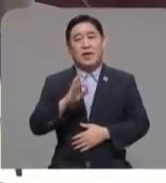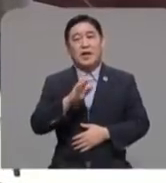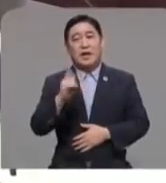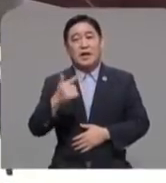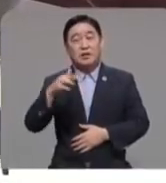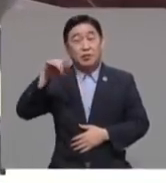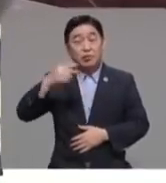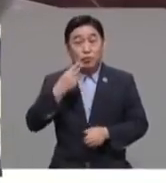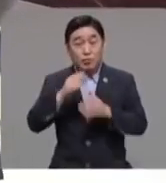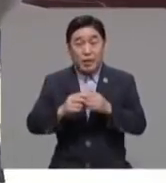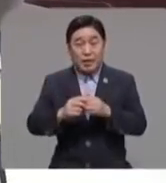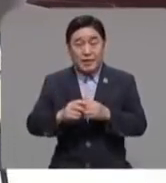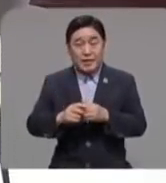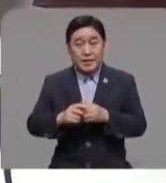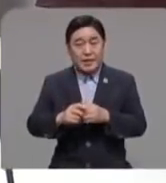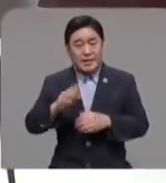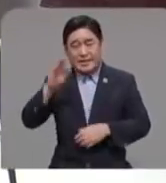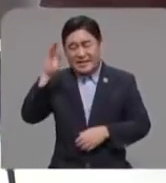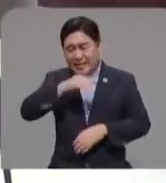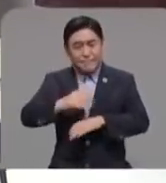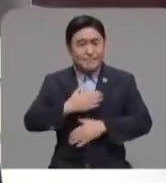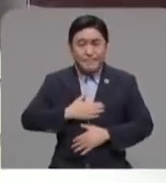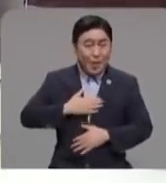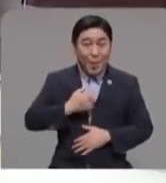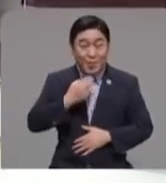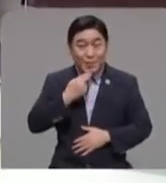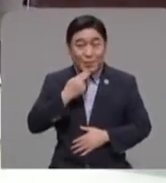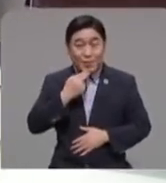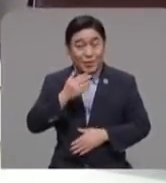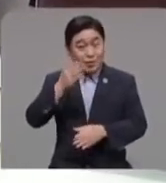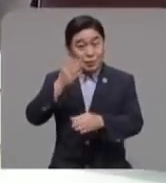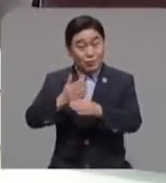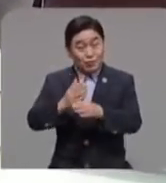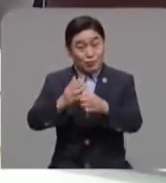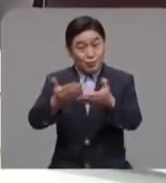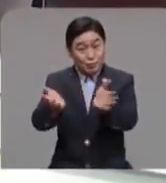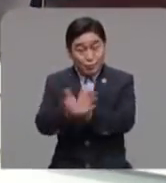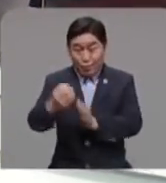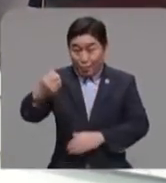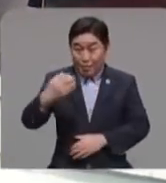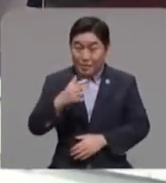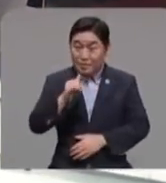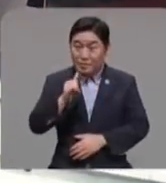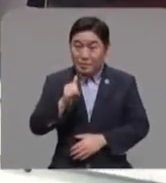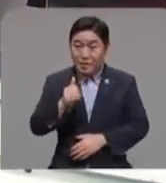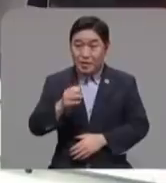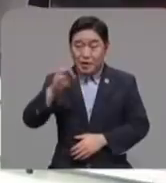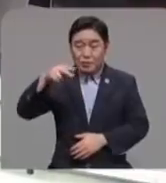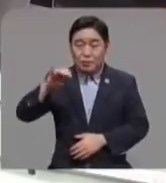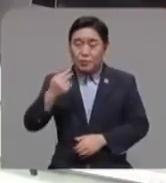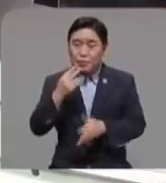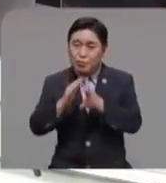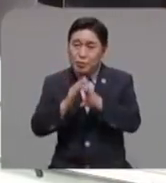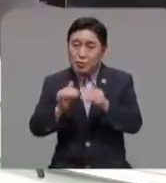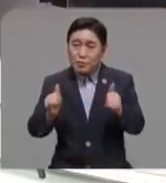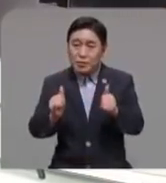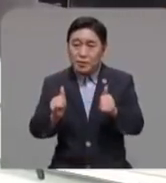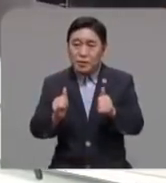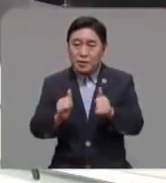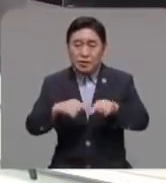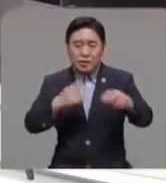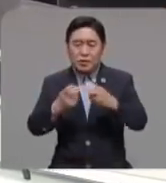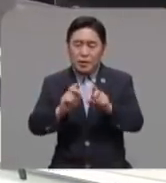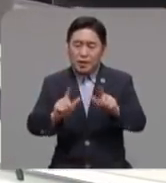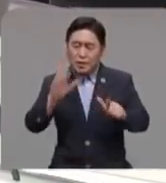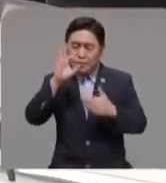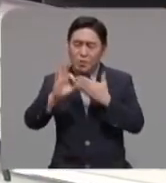안철수 후보와는 아무런 악연이 없습니다. 그리고 뭐 중도 말씀하셨는데 지금 말씀하시는 유승민 후보님의 여러 가지